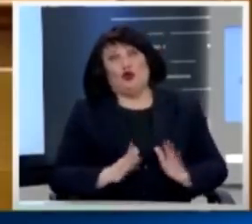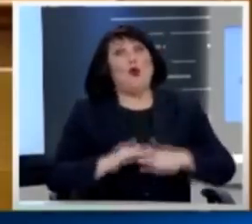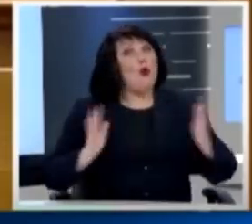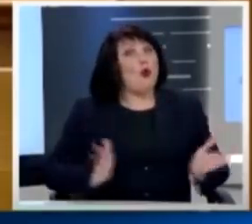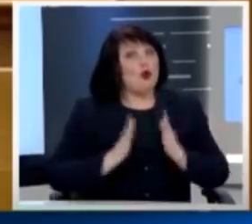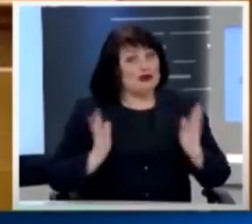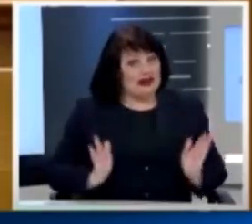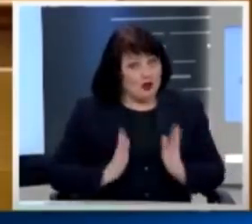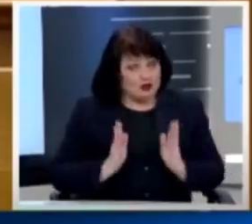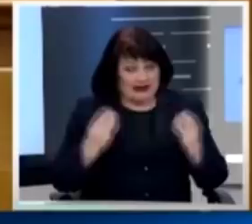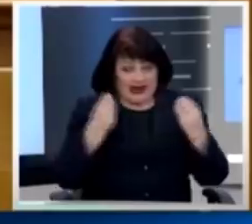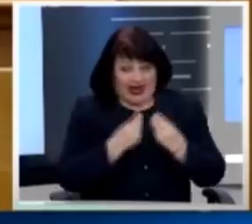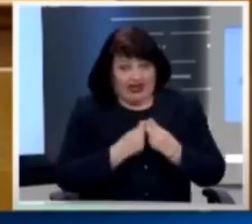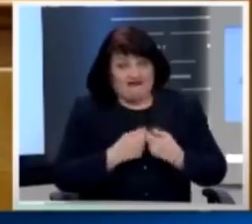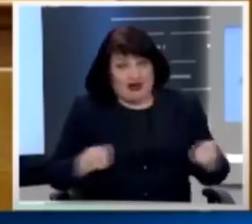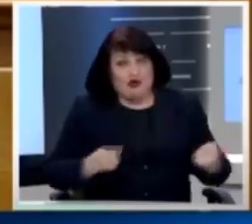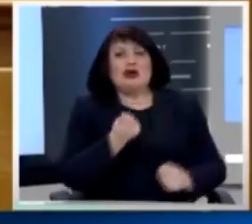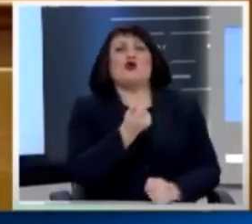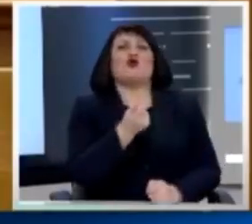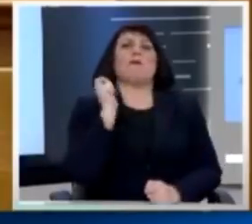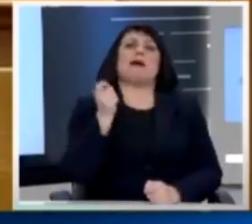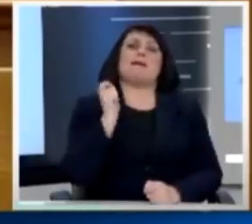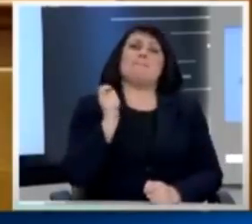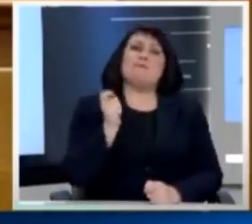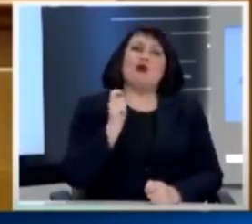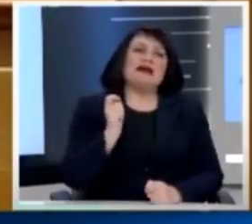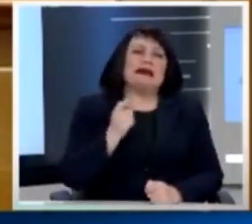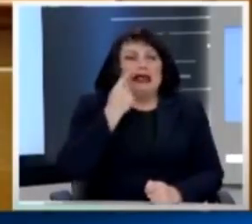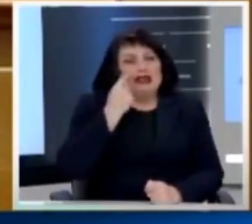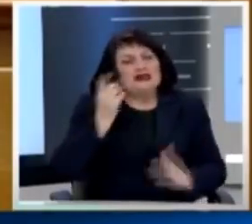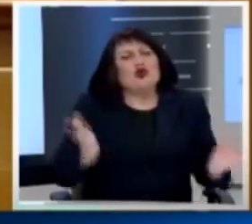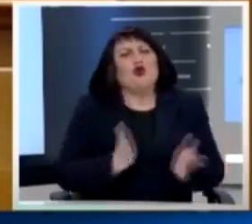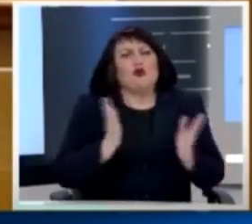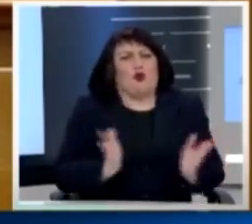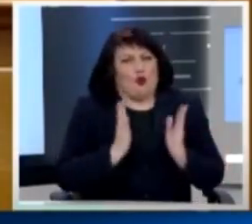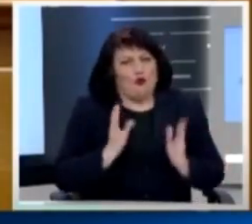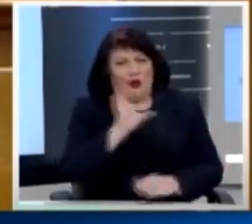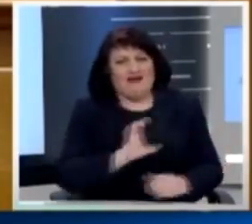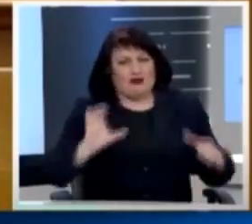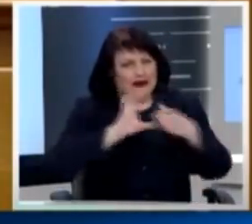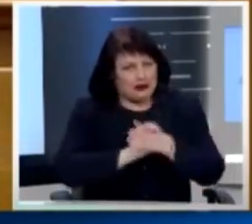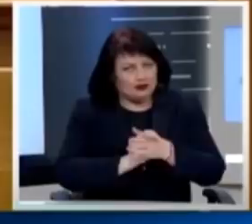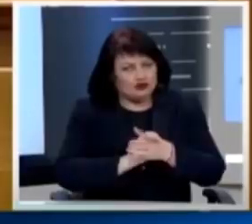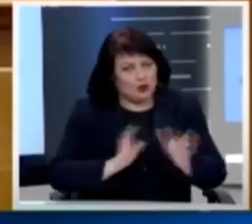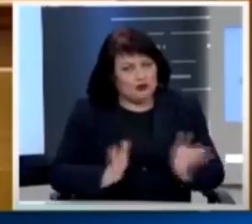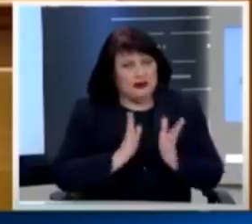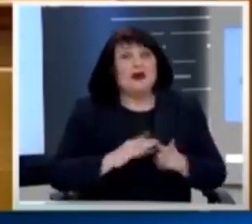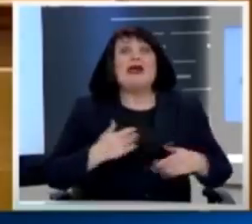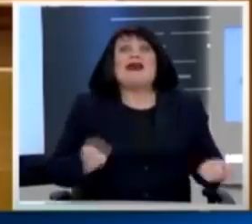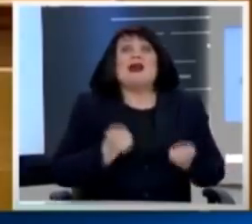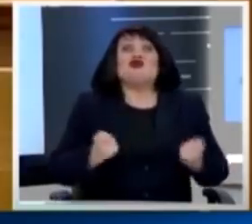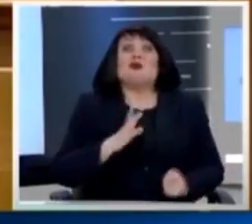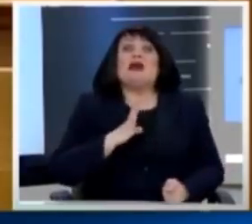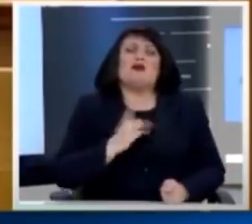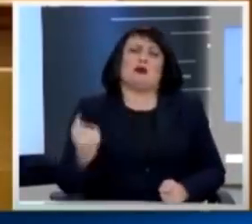πλευρά της εφαρμοζόμενης οικονομικής πολιτικής και αν δει κανείς, οπουδήποτε στην Ευρωπαϊκή Ένωση, οι